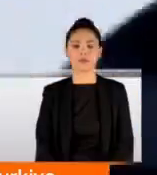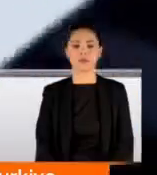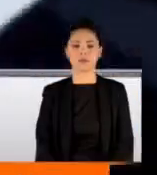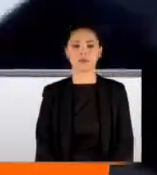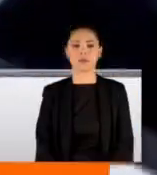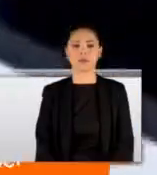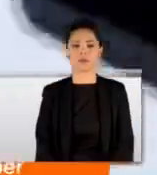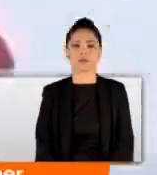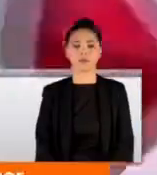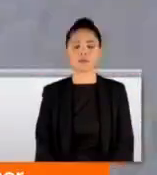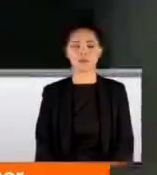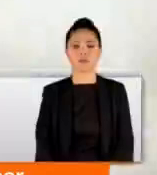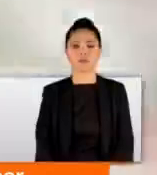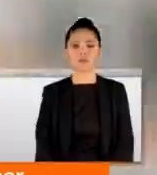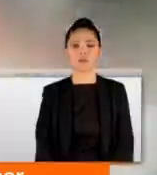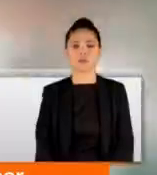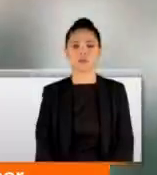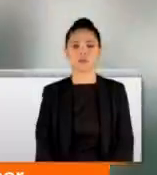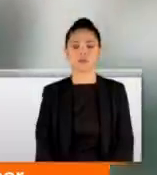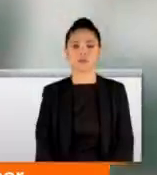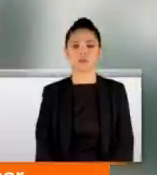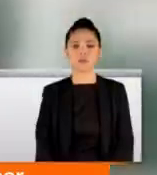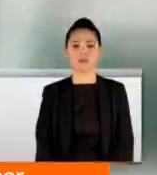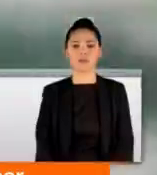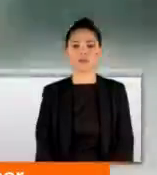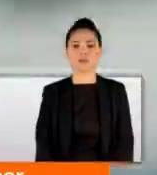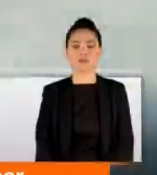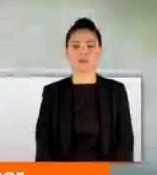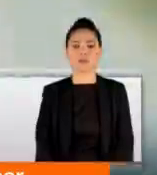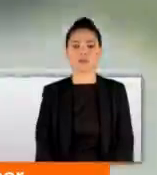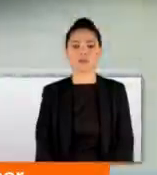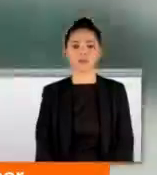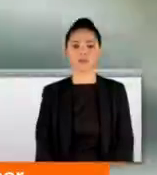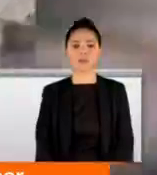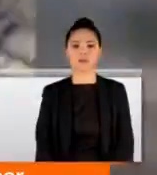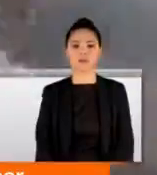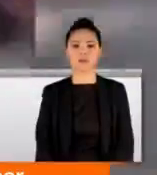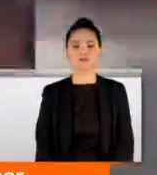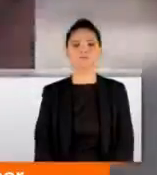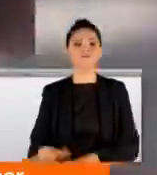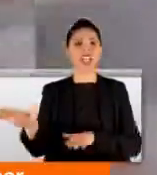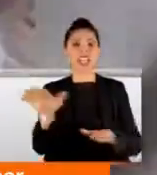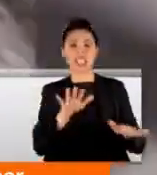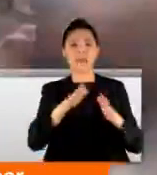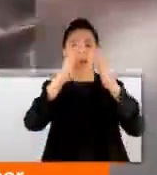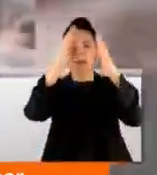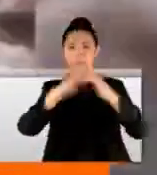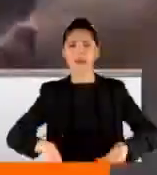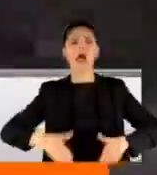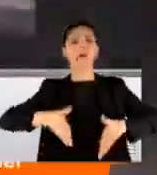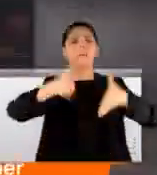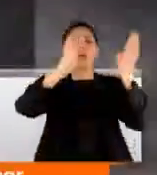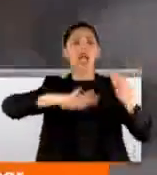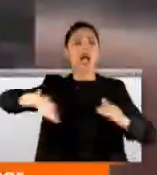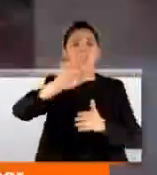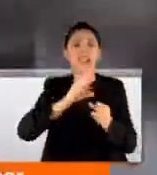Apartman gitti ya. Bornova paramparça oldu ya. Bak, paramparça dümdüz. Deprem yıktı geçti, binalar